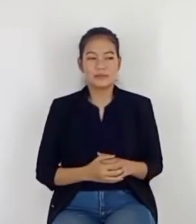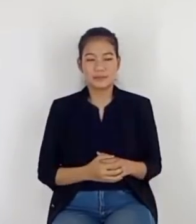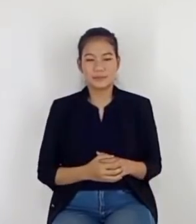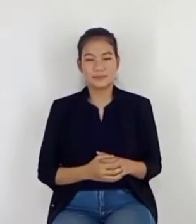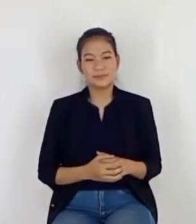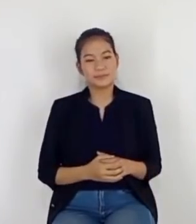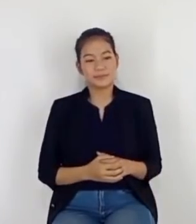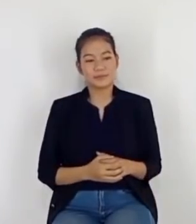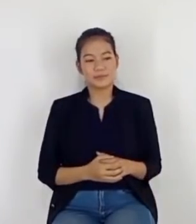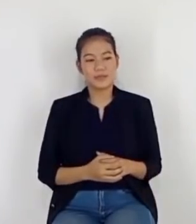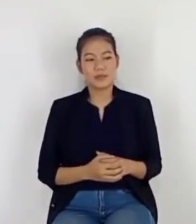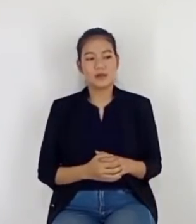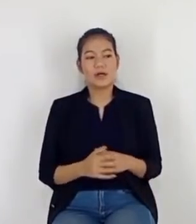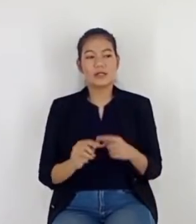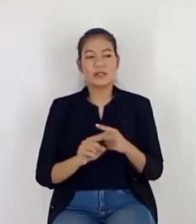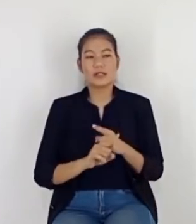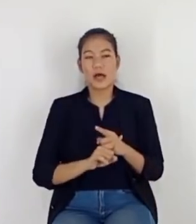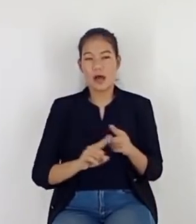diriku,